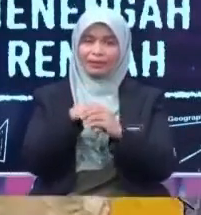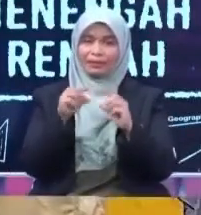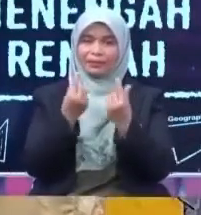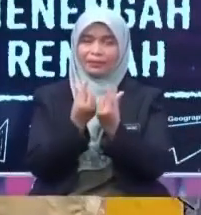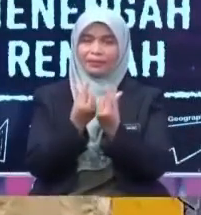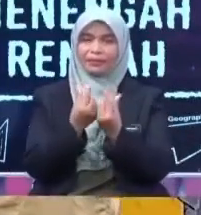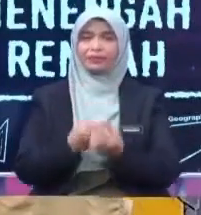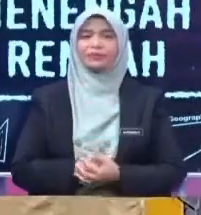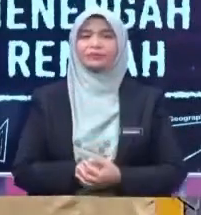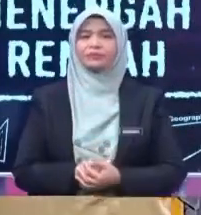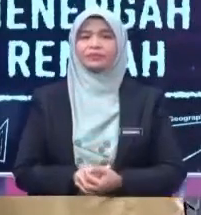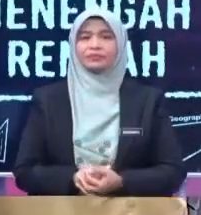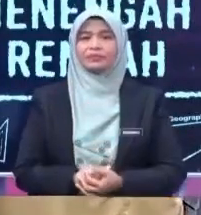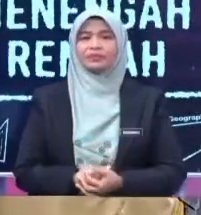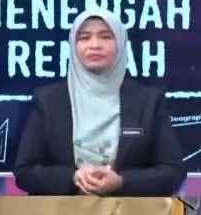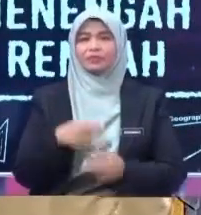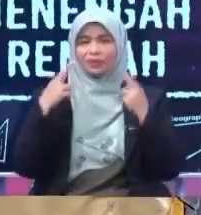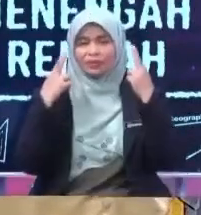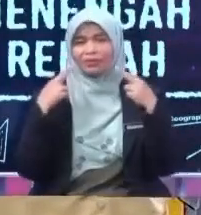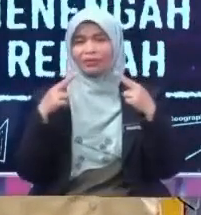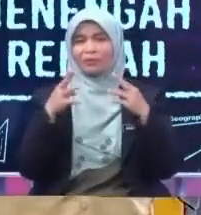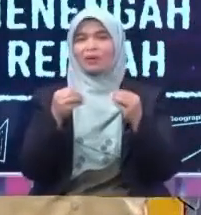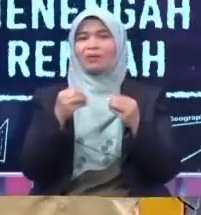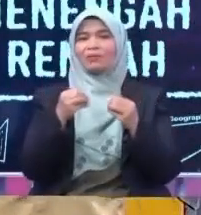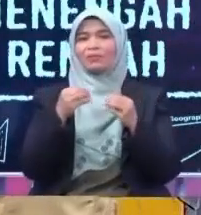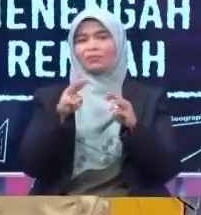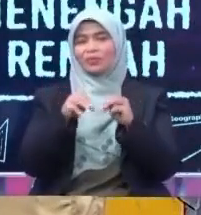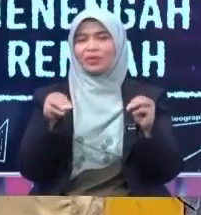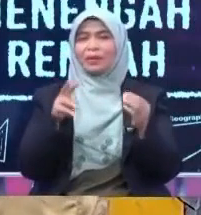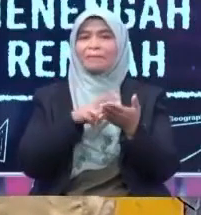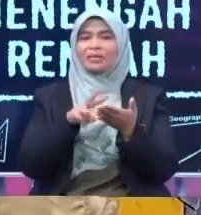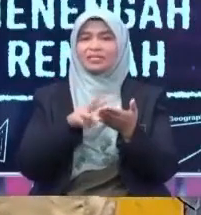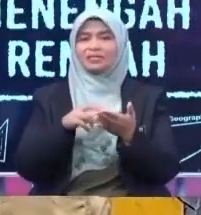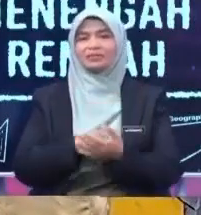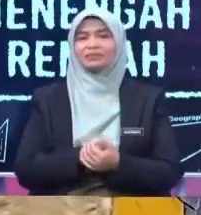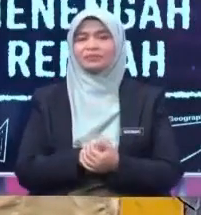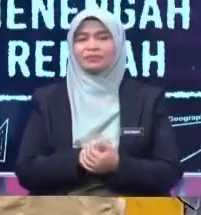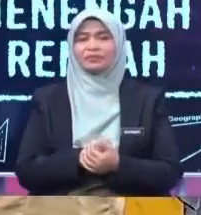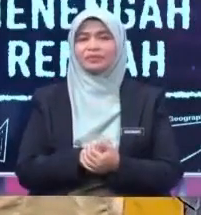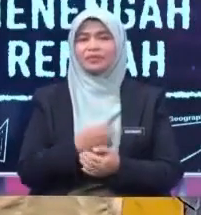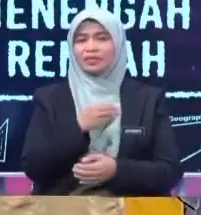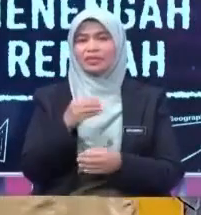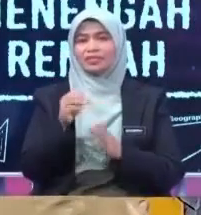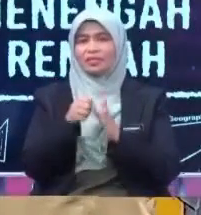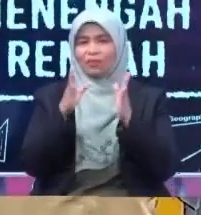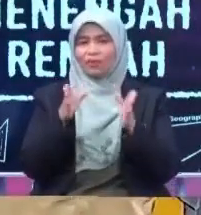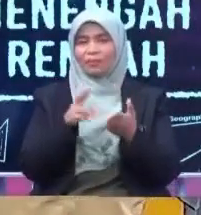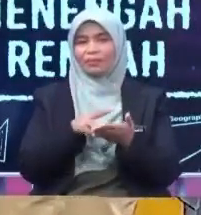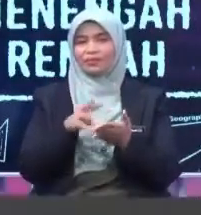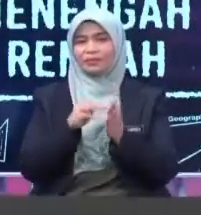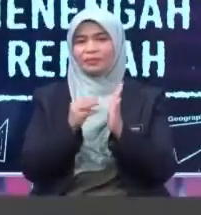Untuk dalil ni Ustazah nak minta pelajar dalam talian untuk membaca, seorang baca dalil dan seorang membaca maksud.